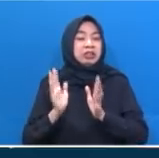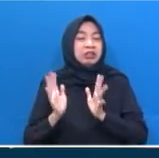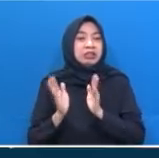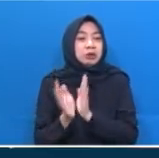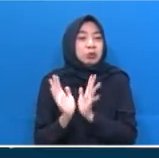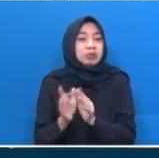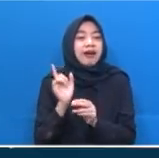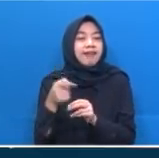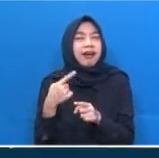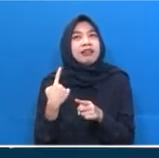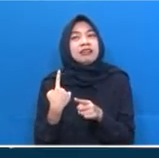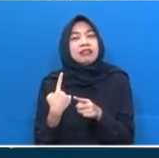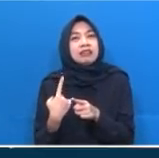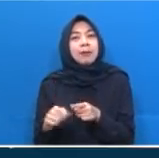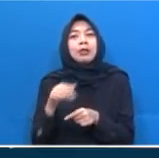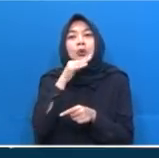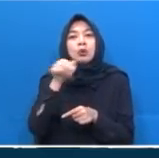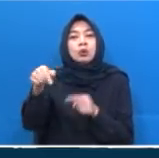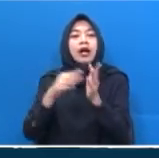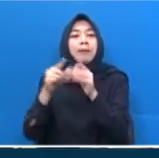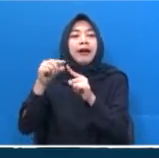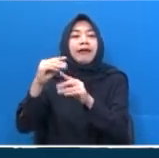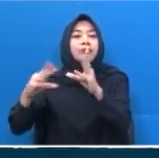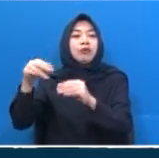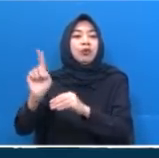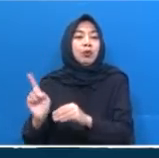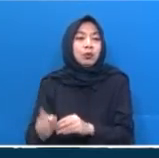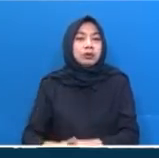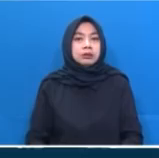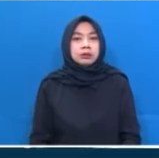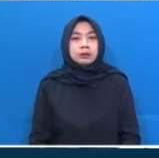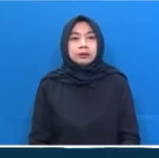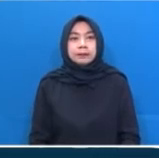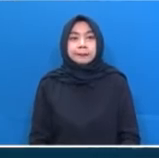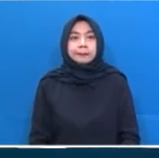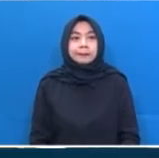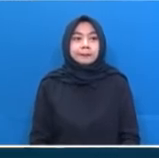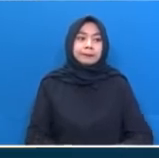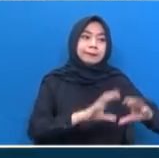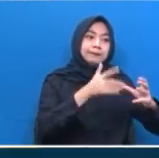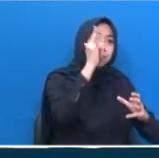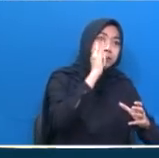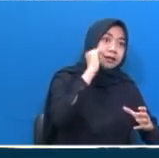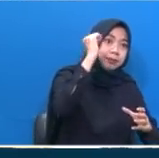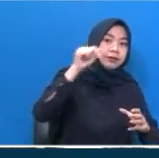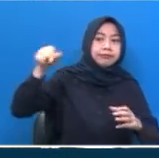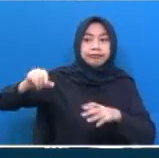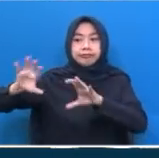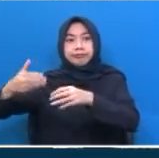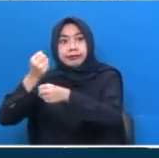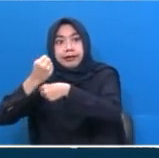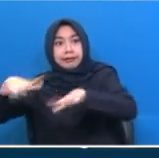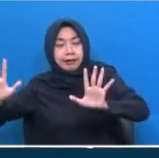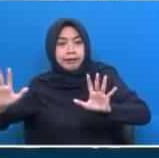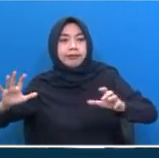beberapa hal yang sedang dipersiapkan oleh MPR seluruh tiap pertemuan Sekjen PDIP dan Gerindra hari ini